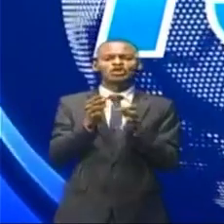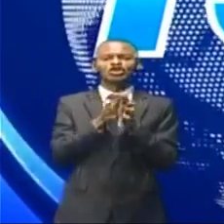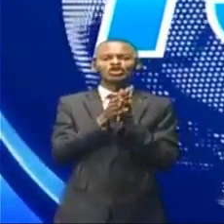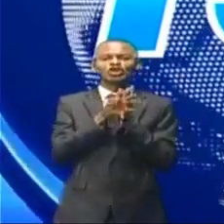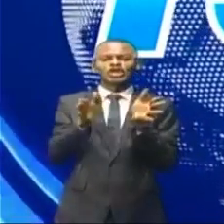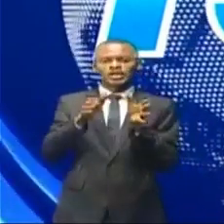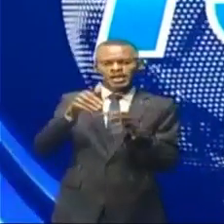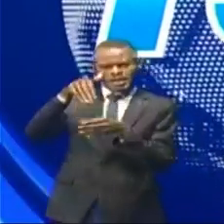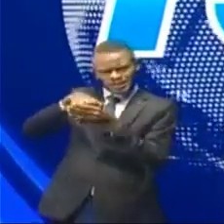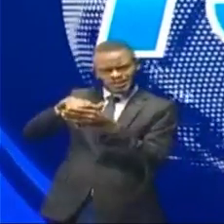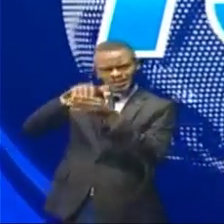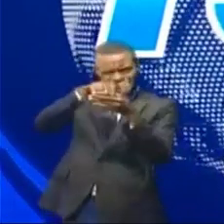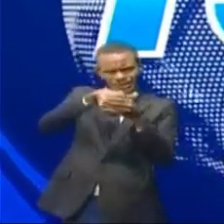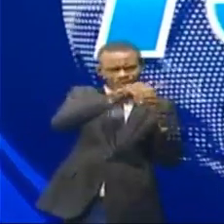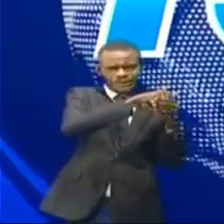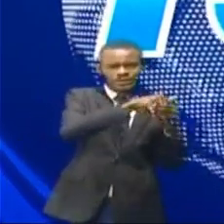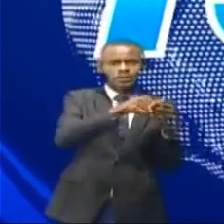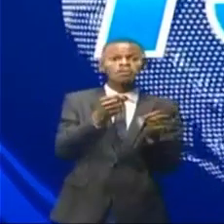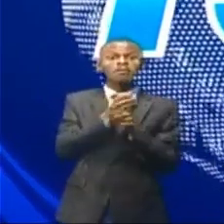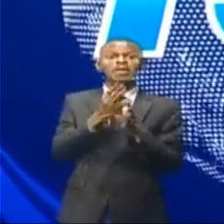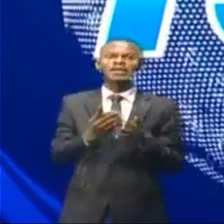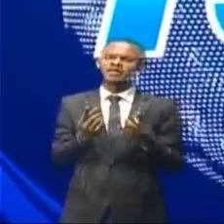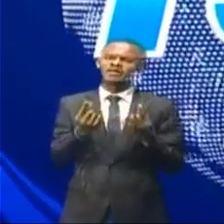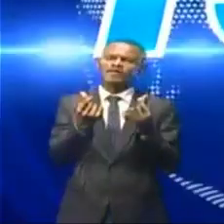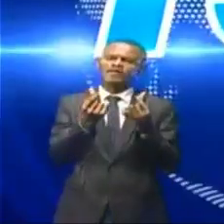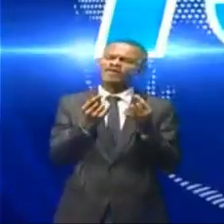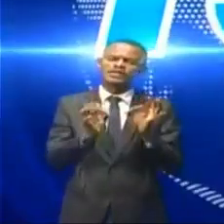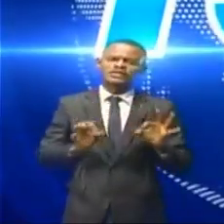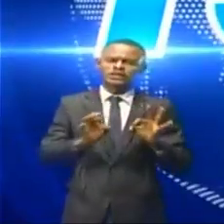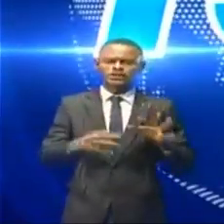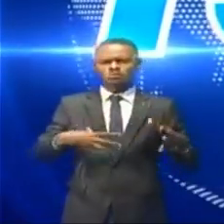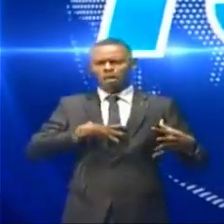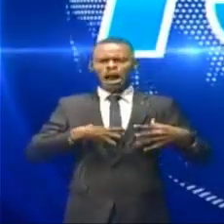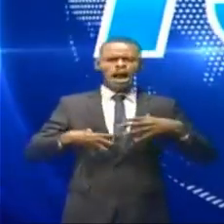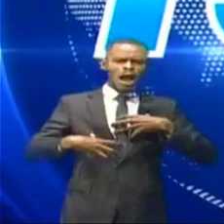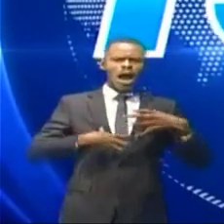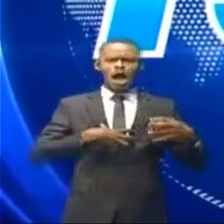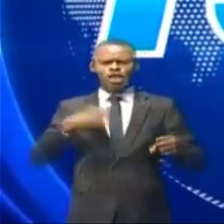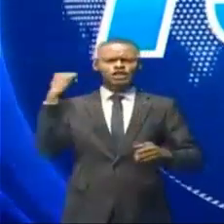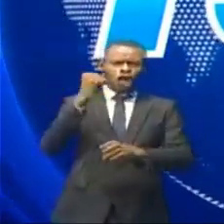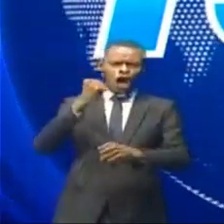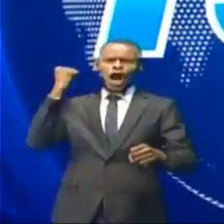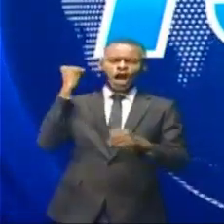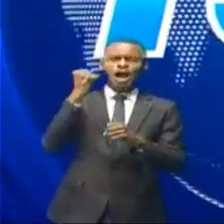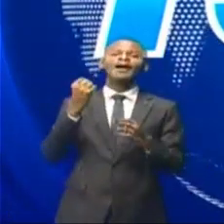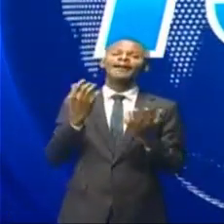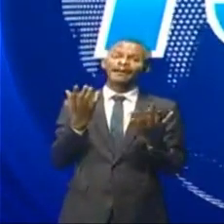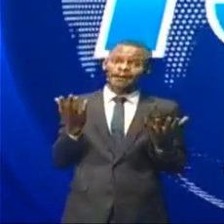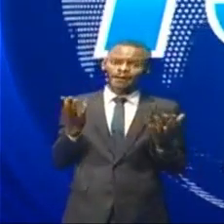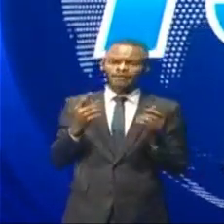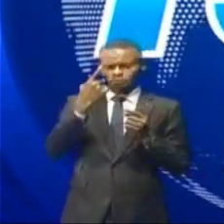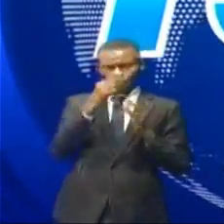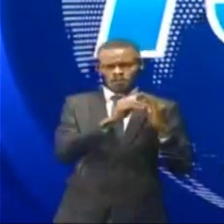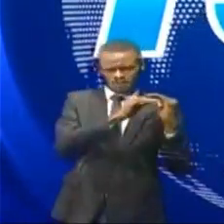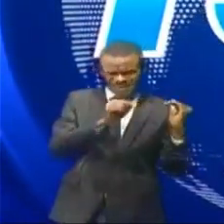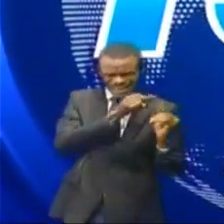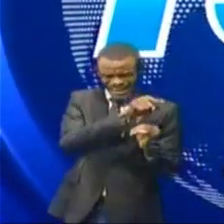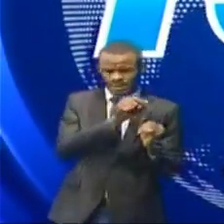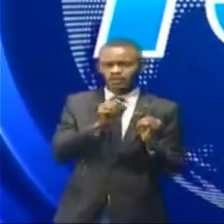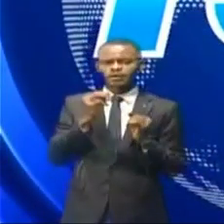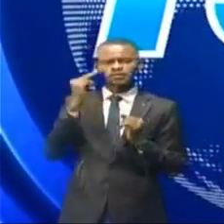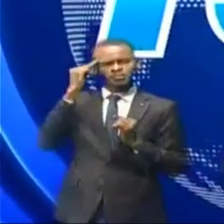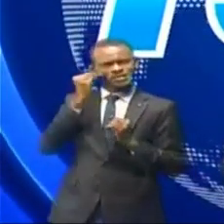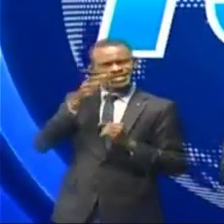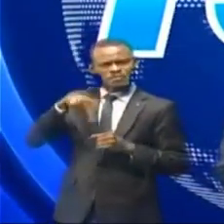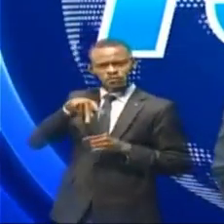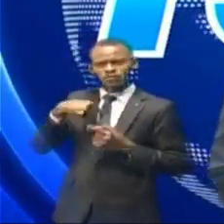ministère provincial de pêche et élevage, le ministre en charge de l'agriculture a échangé avec le membre du gouvernement provincial de Kinshasa pour